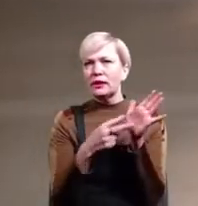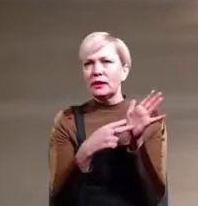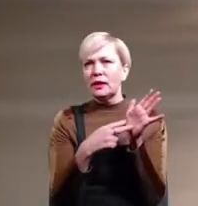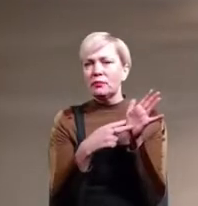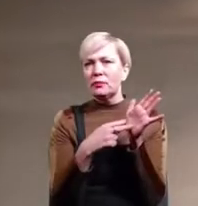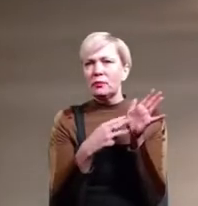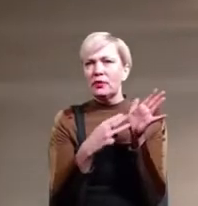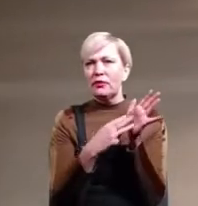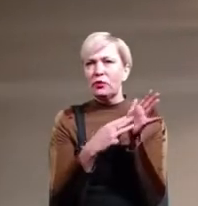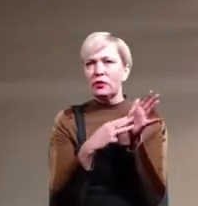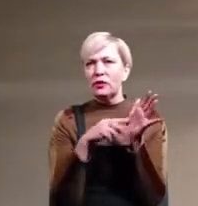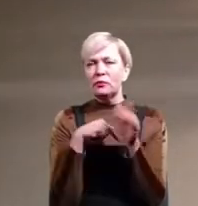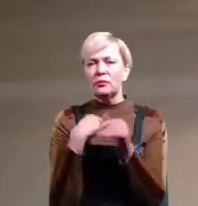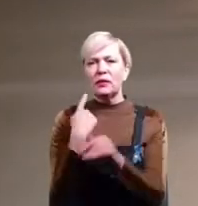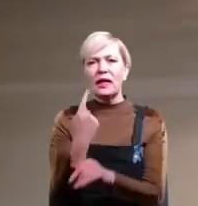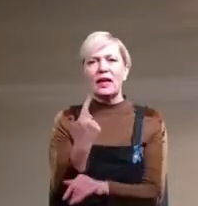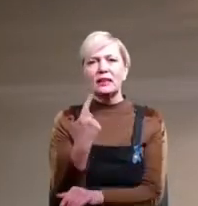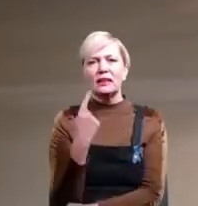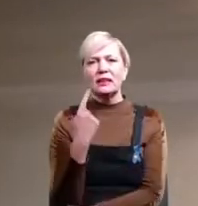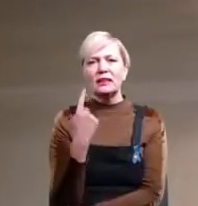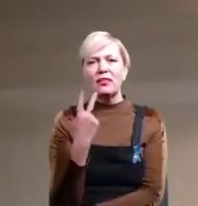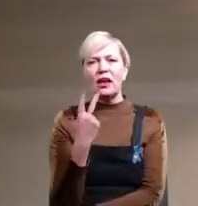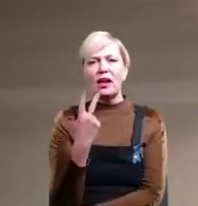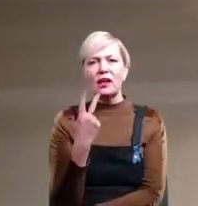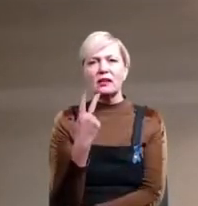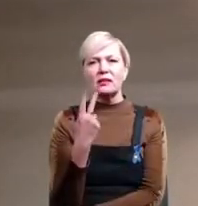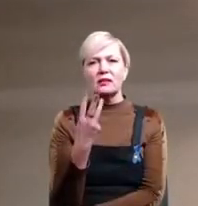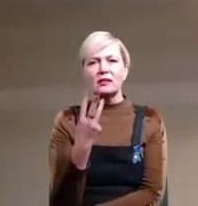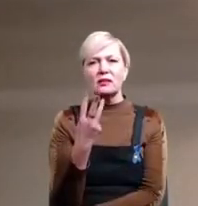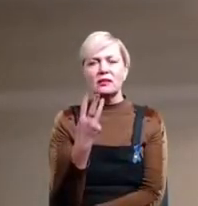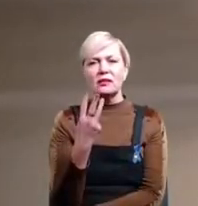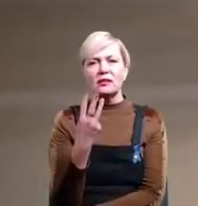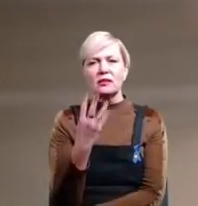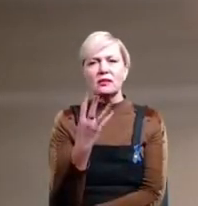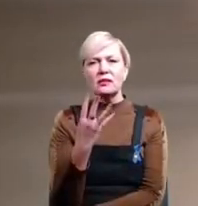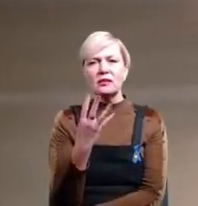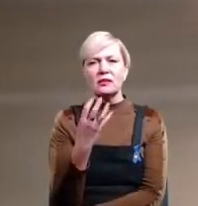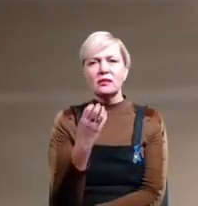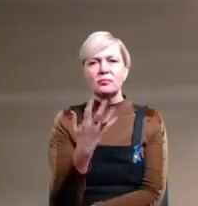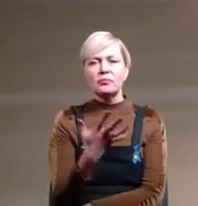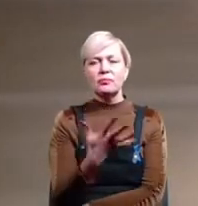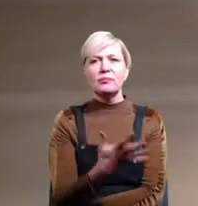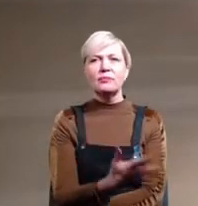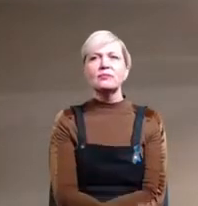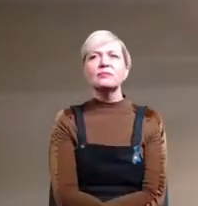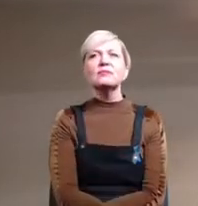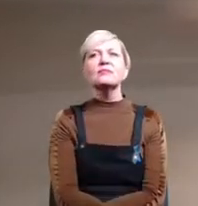семь, восьмерка. Спасибо. Да, спасибо. Супер. Спасибо.